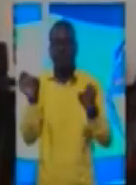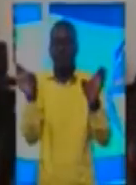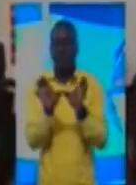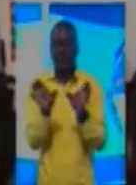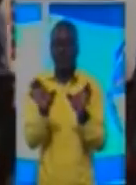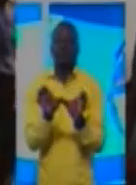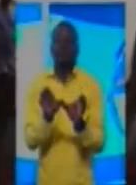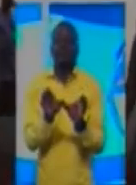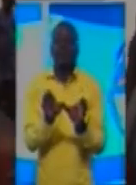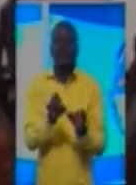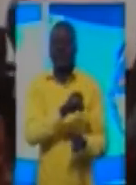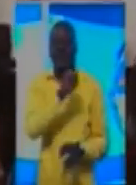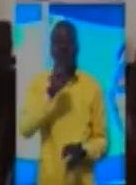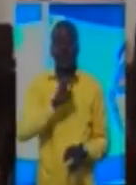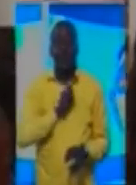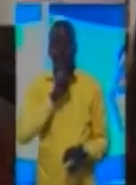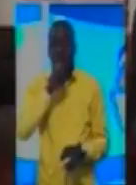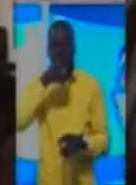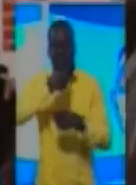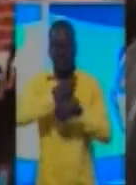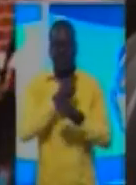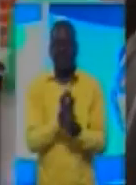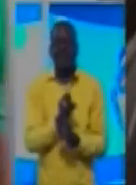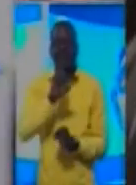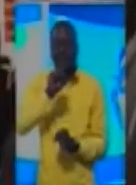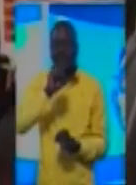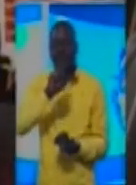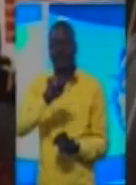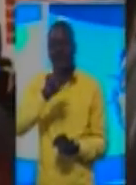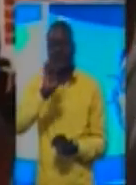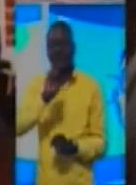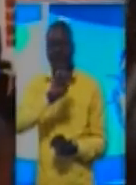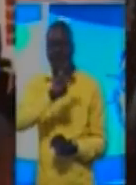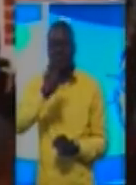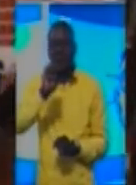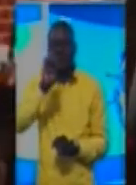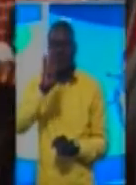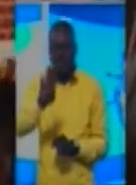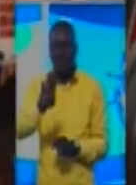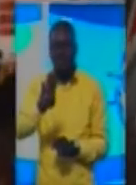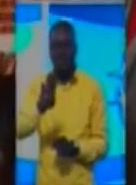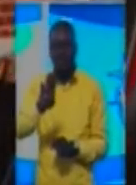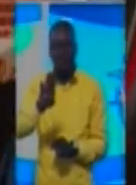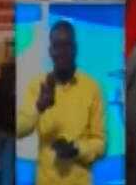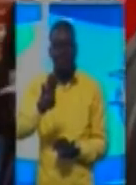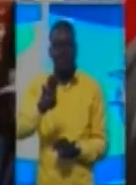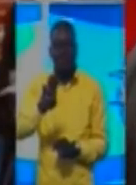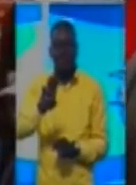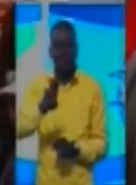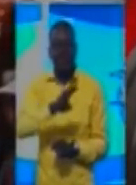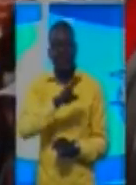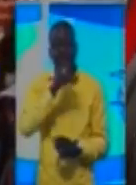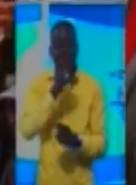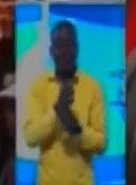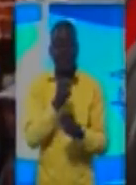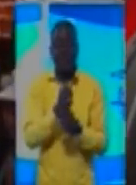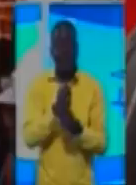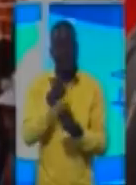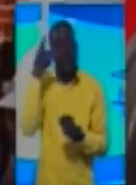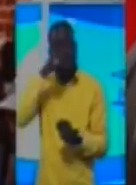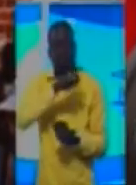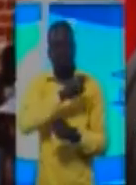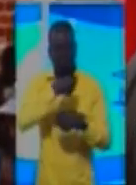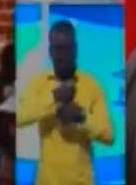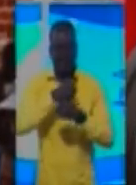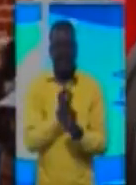certification. Bon, je suis capable de créer des sites web parce que j'ai été un étudiant en informatique. Je suis capable de créer un site web,